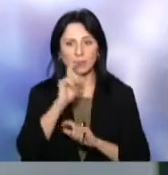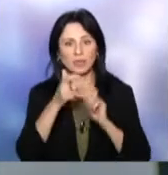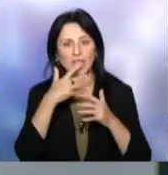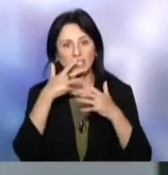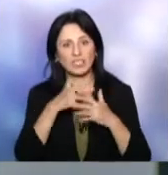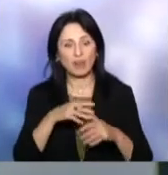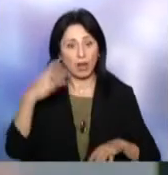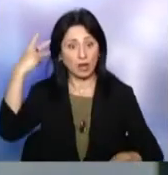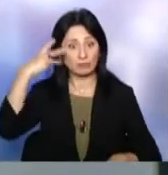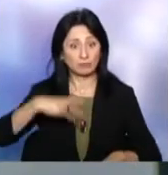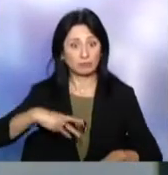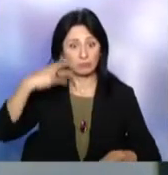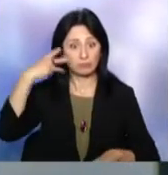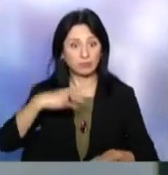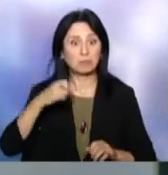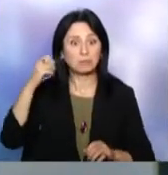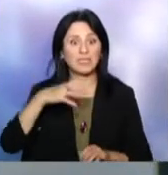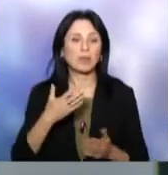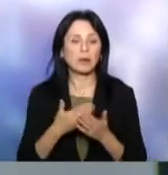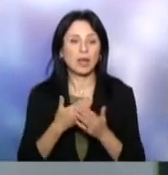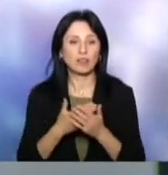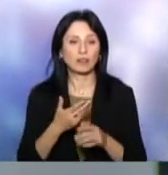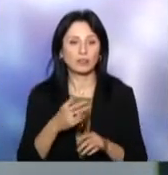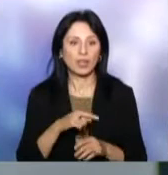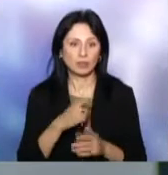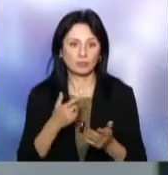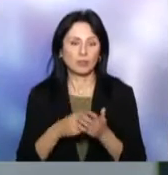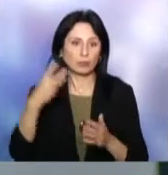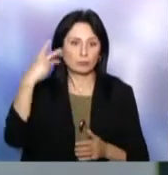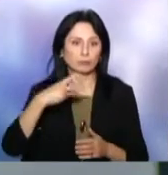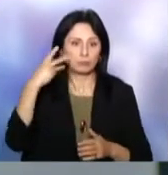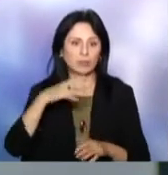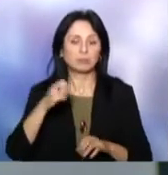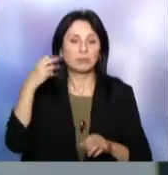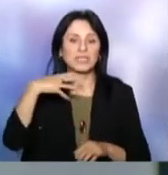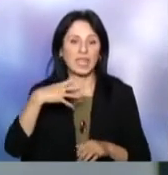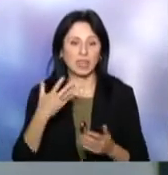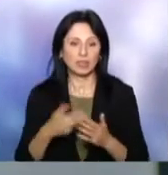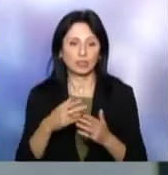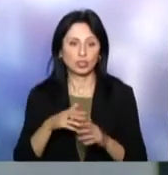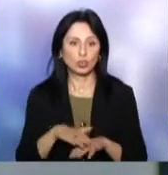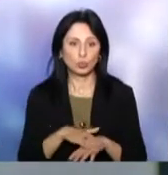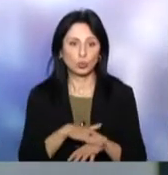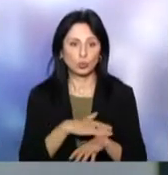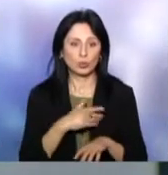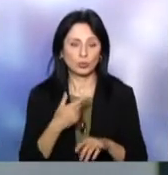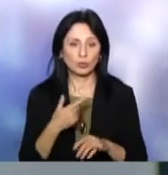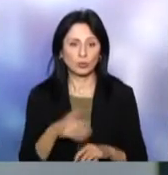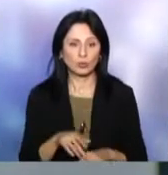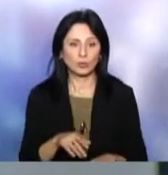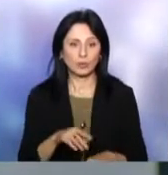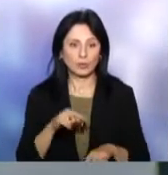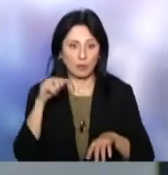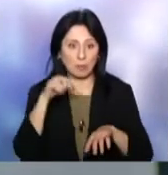და გაირუჯა, ან დიდ ხანს არის ღია მზის, ან უბრალოდ ქალაქის პირობებში მოხვდა დიდი ხნის განმავლობაში მზეზე, ამ დაზიანებული კერა